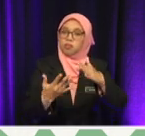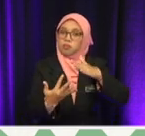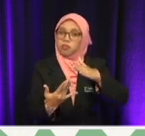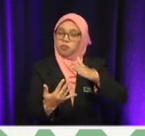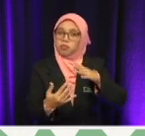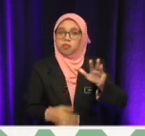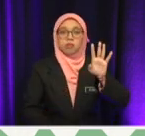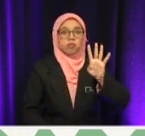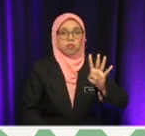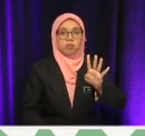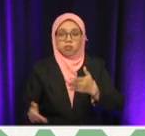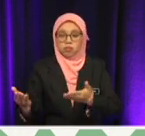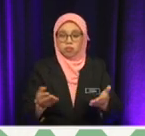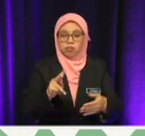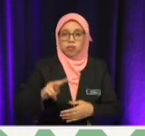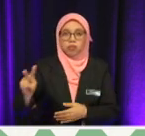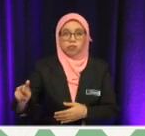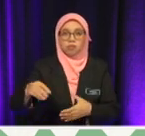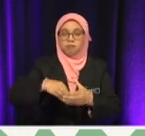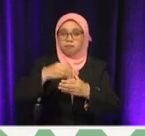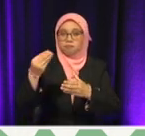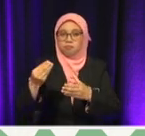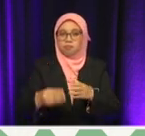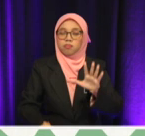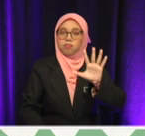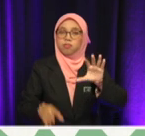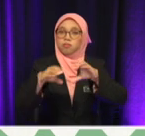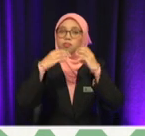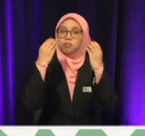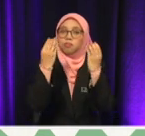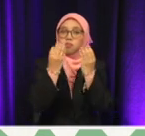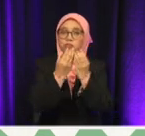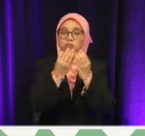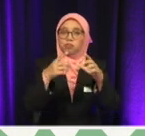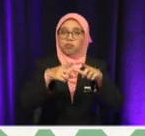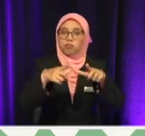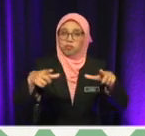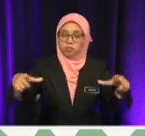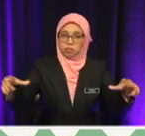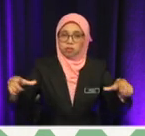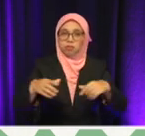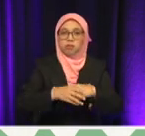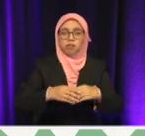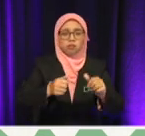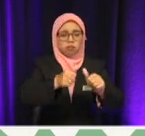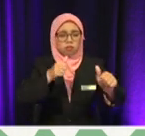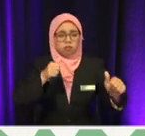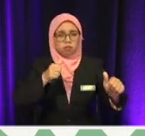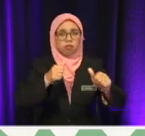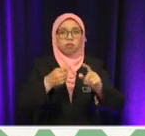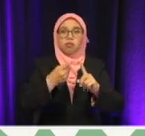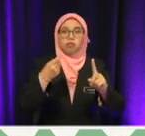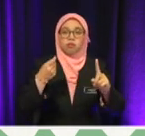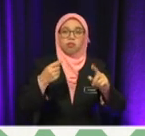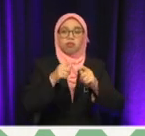kanak-kanak keluar dan mengosongkan bangunan, berkumpul di tempat lapang jauh dari bangunan yang terbakar, merekod kehadiran